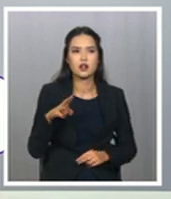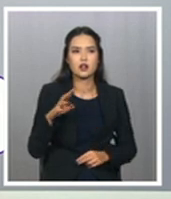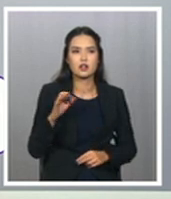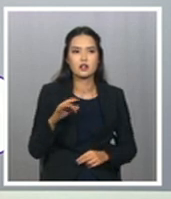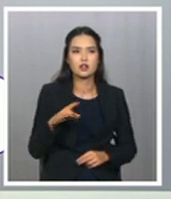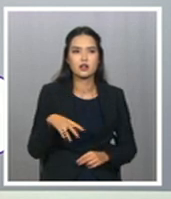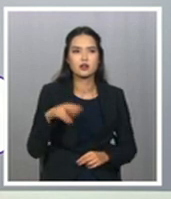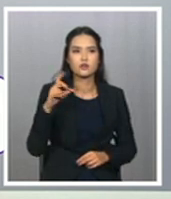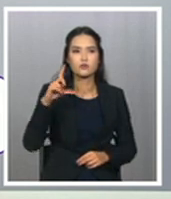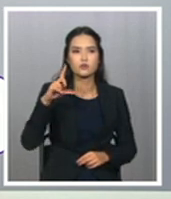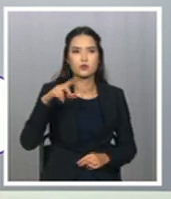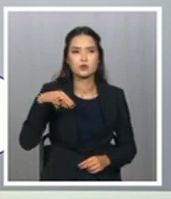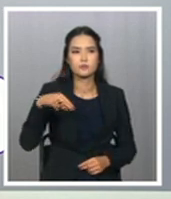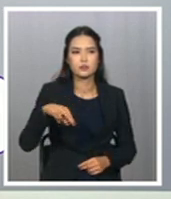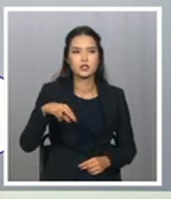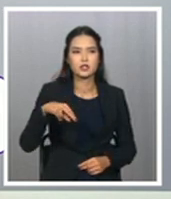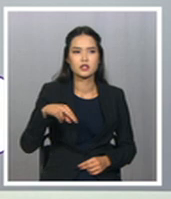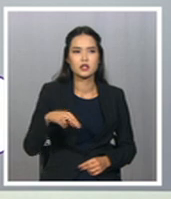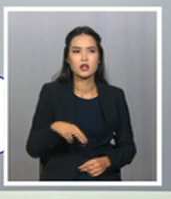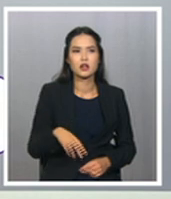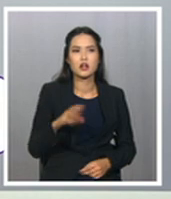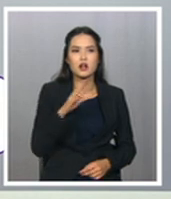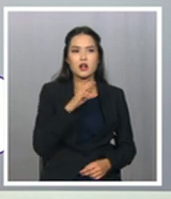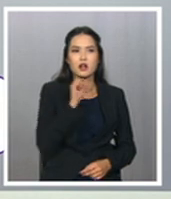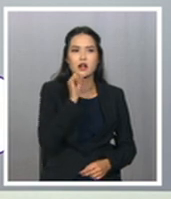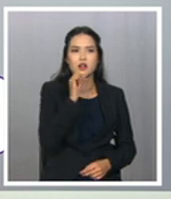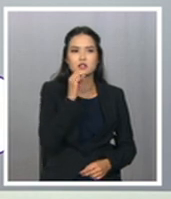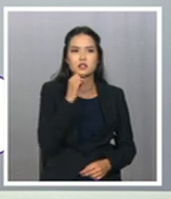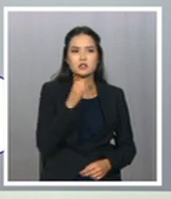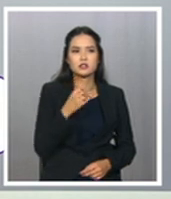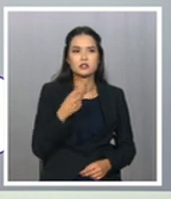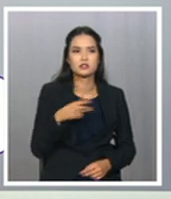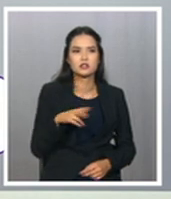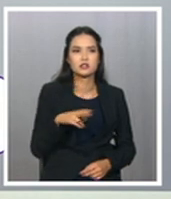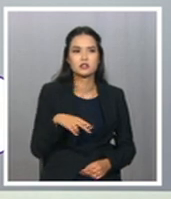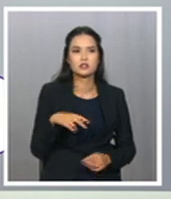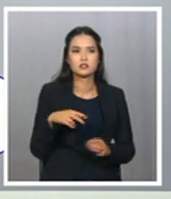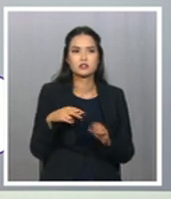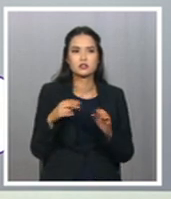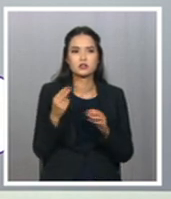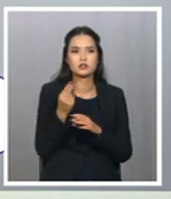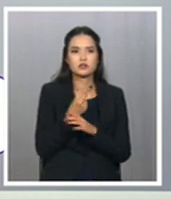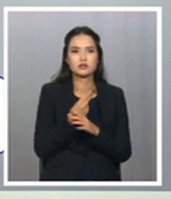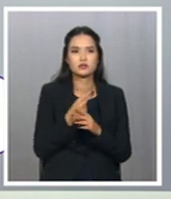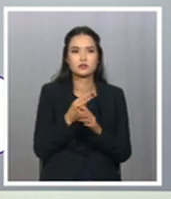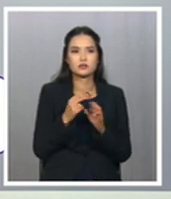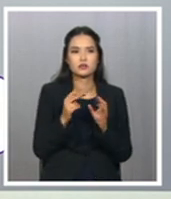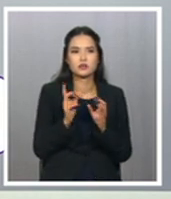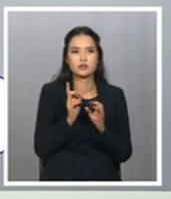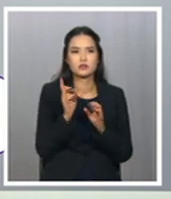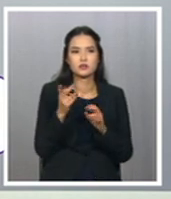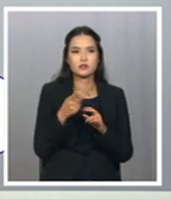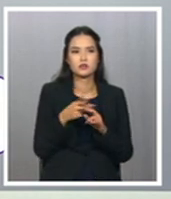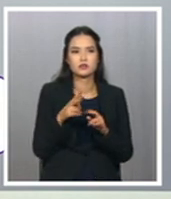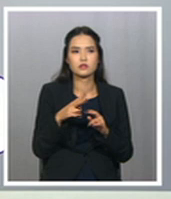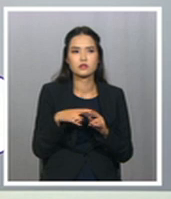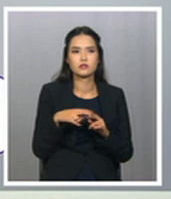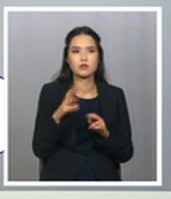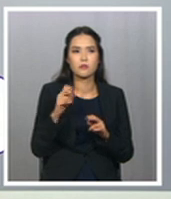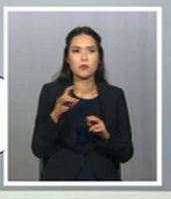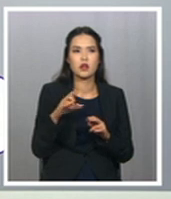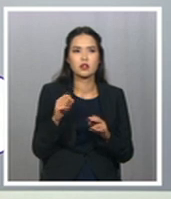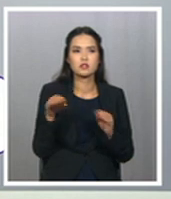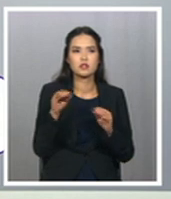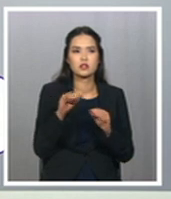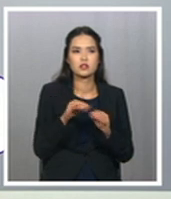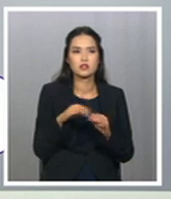пи әрпімен белгілейміз. Ал аталық жынысты ол біз Марстың қалқаны немесе найзасы деп аталатын белгімен